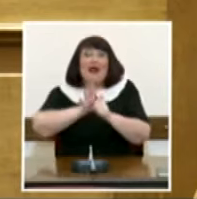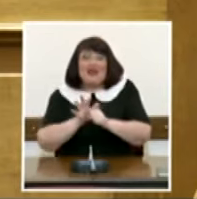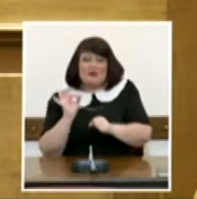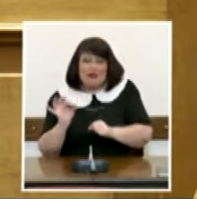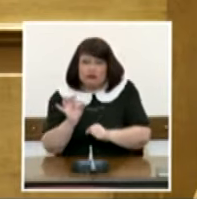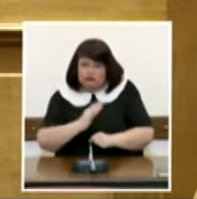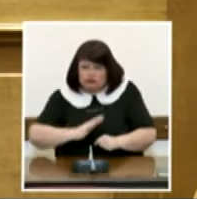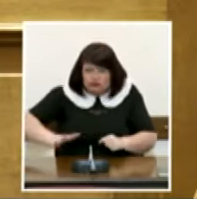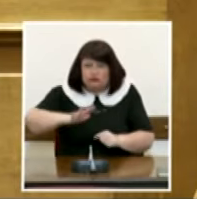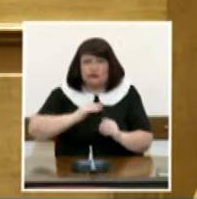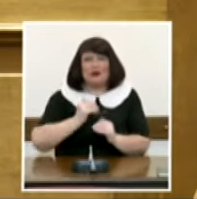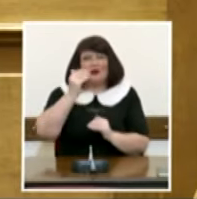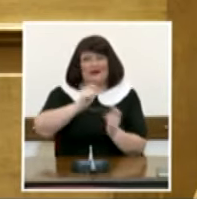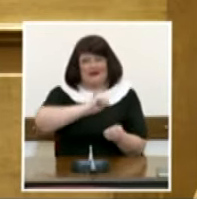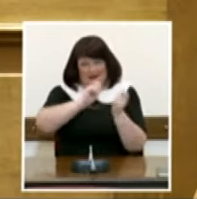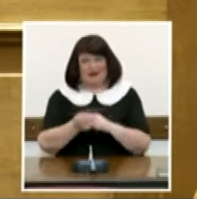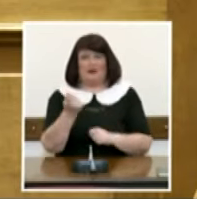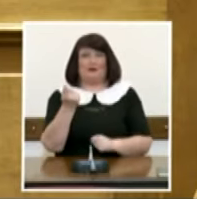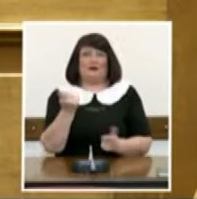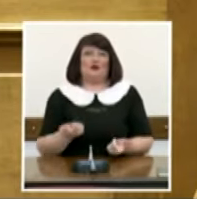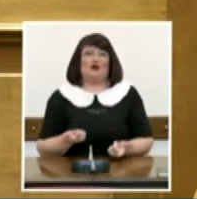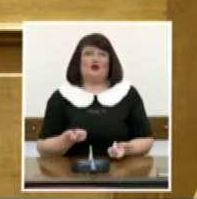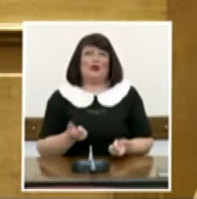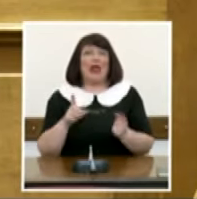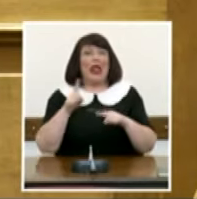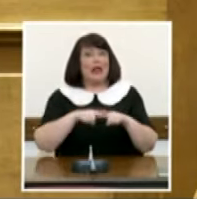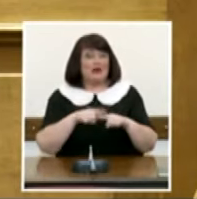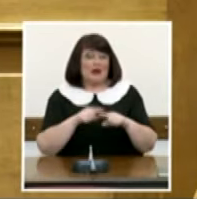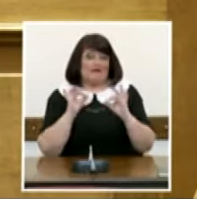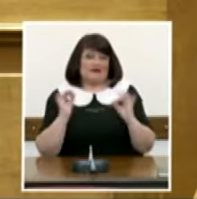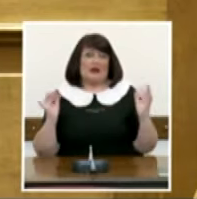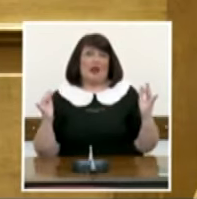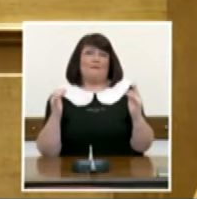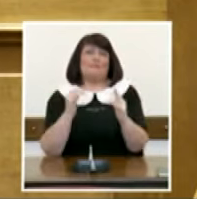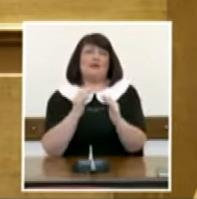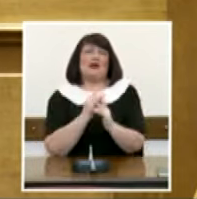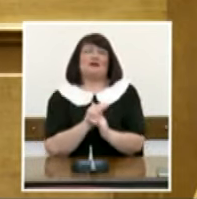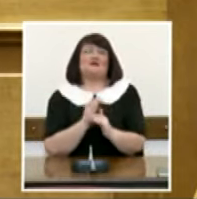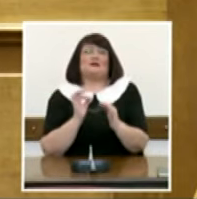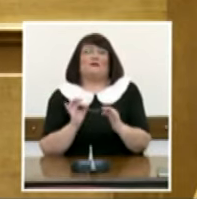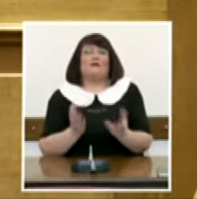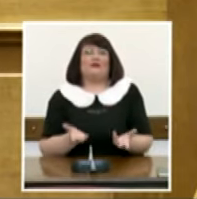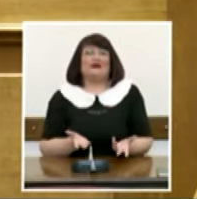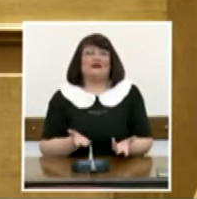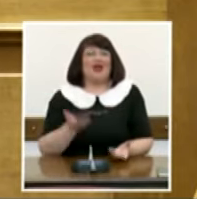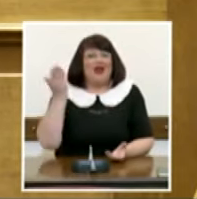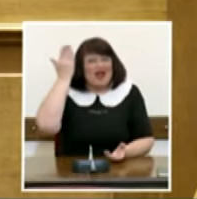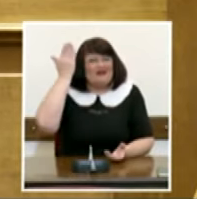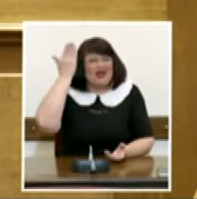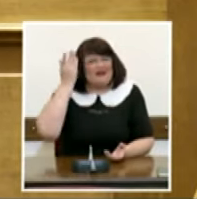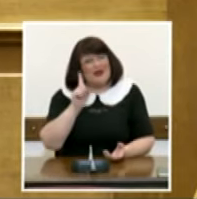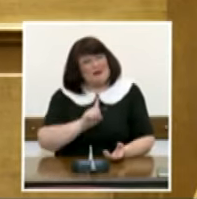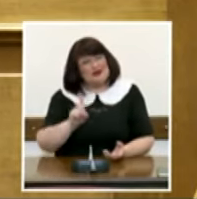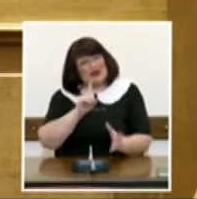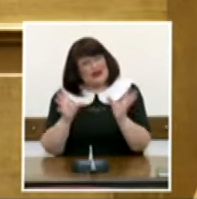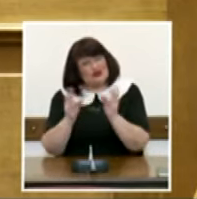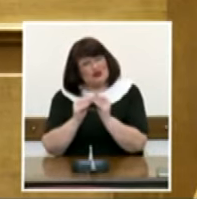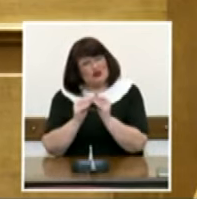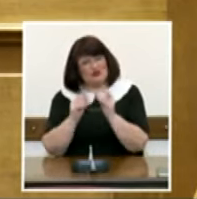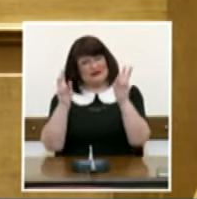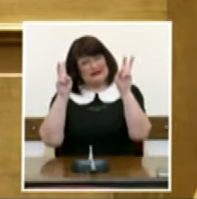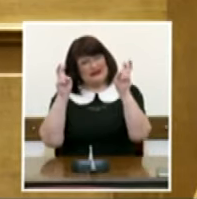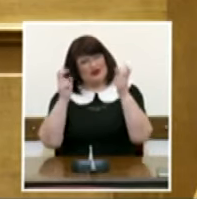απότομο τρόπο τα επιτόκια. Αυτό έγινε γιατί υπήρχε ένα παγκόσμιο πρόβλημα ακρίβειας. Το να μιλάμε για ακρίβεια,